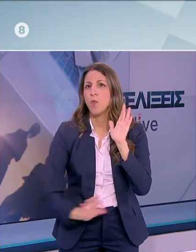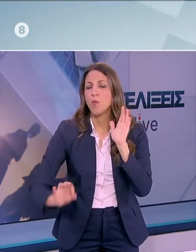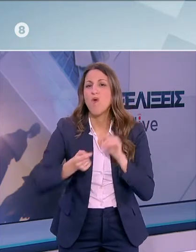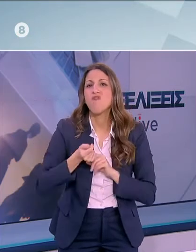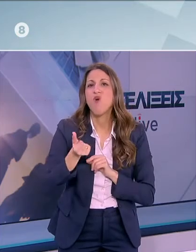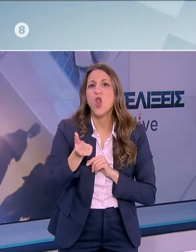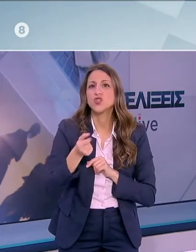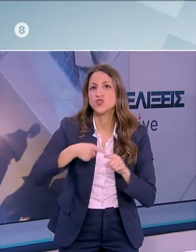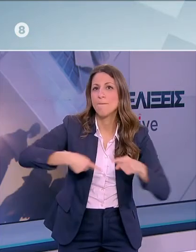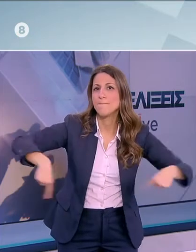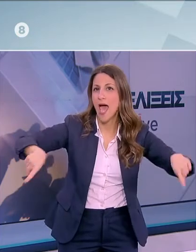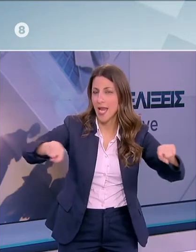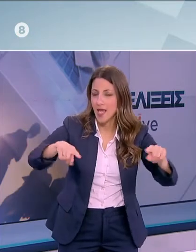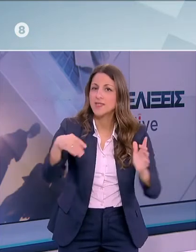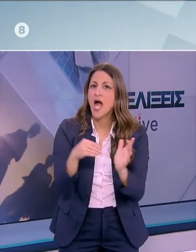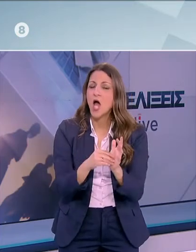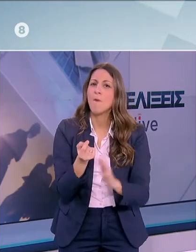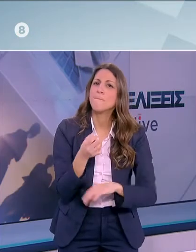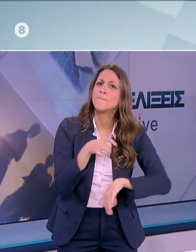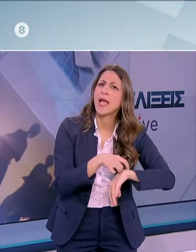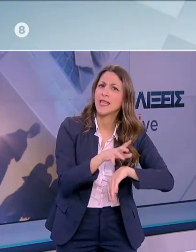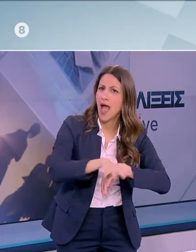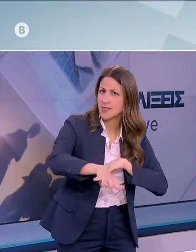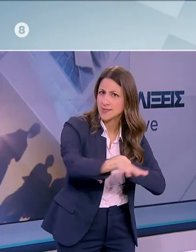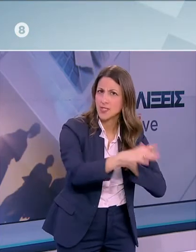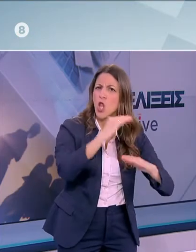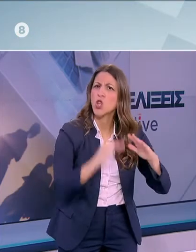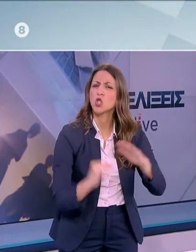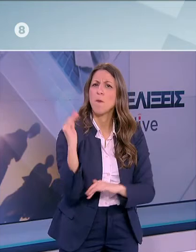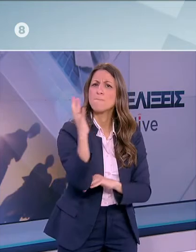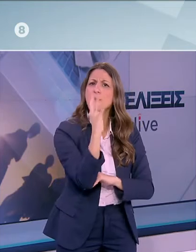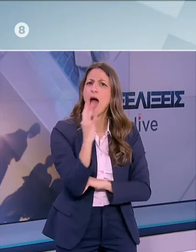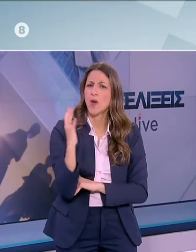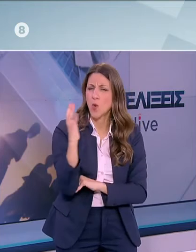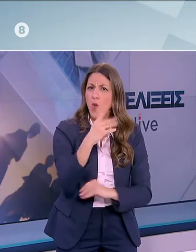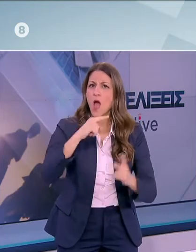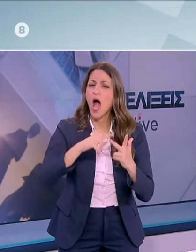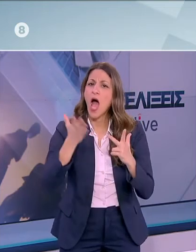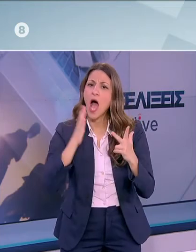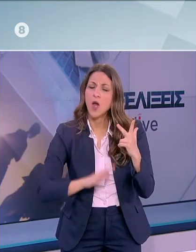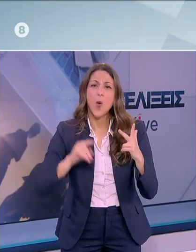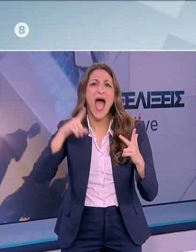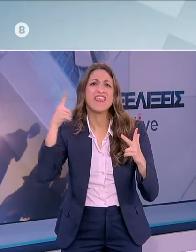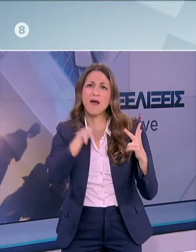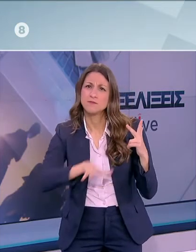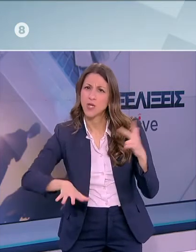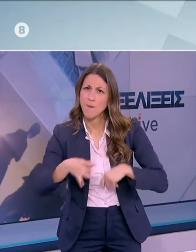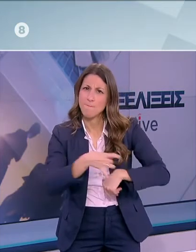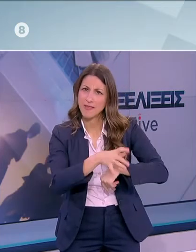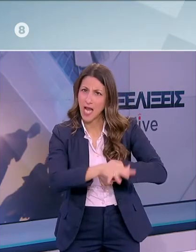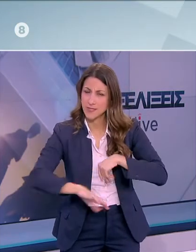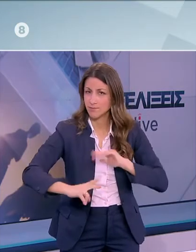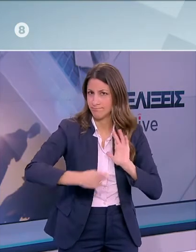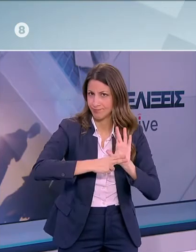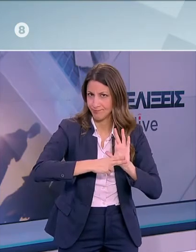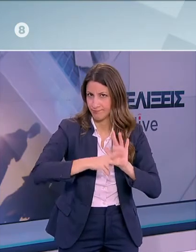Βόλου, καθώς και στην παραλιακή ζώνη της Πάτρας και συγκεκριμένα στην περιοχή Νότιο Πάρκο και στην περιοχή Πλάζ Αγιάς. Επίσης,